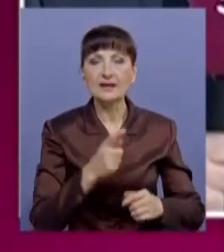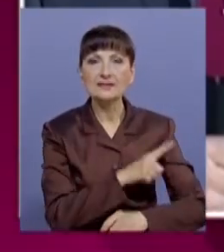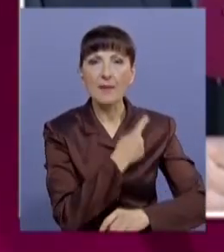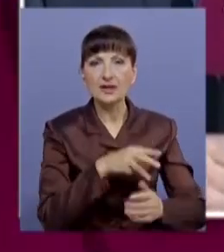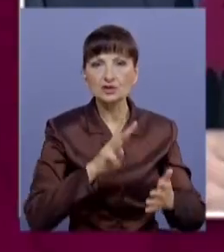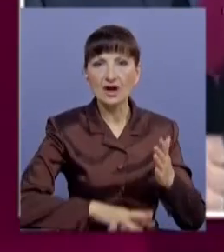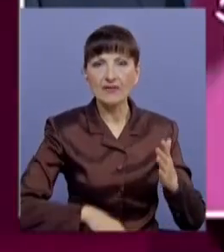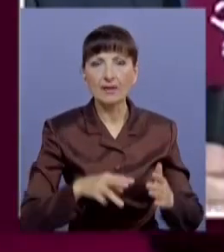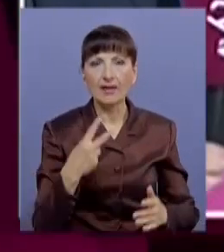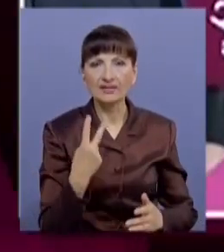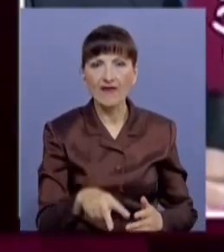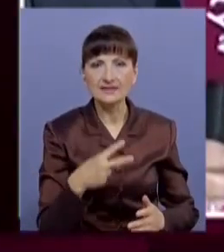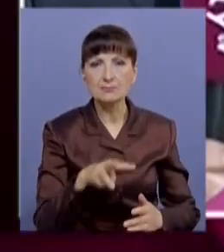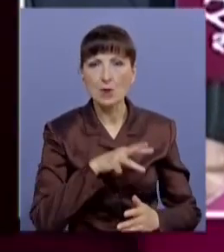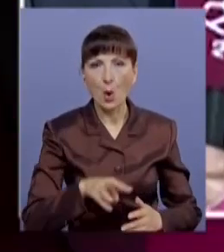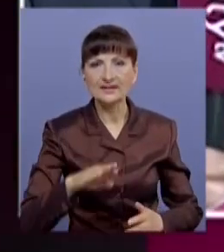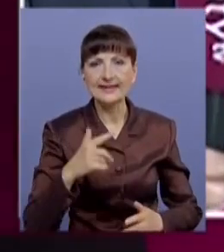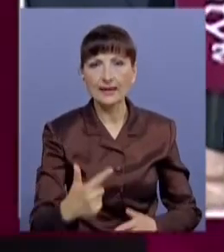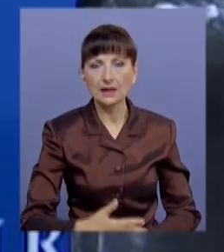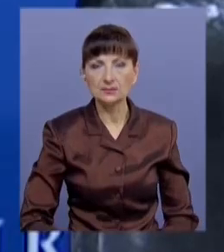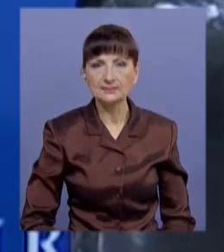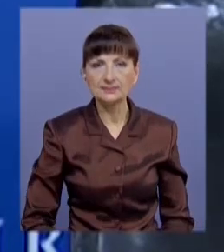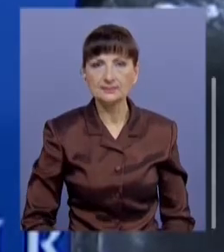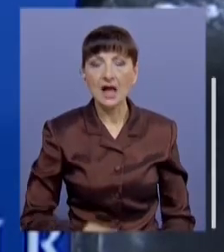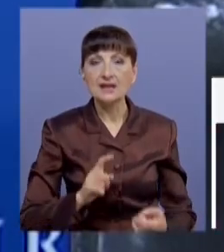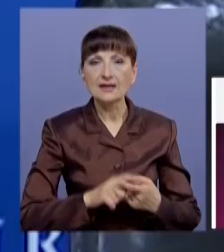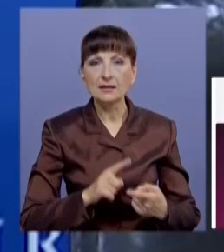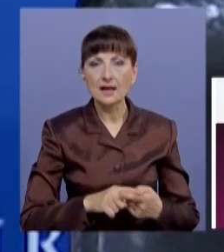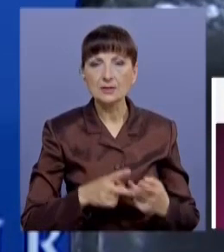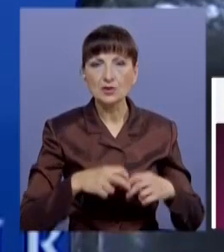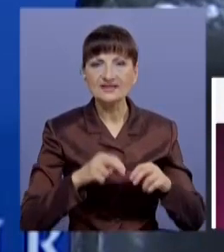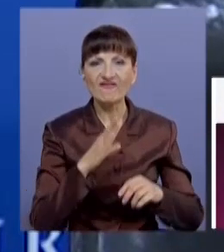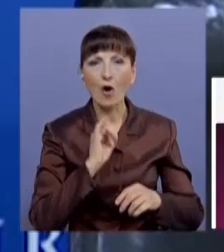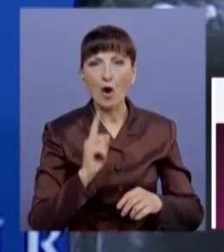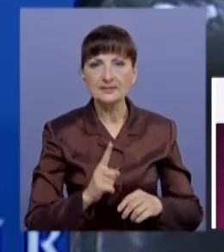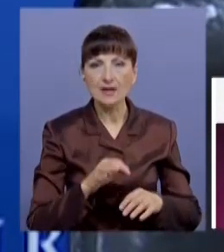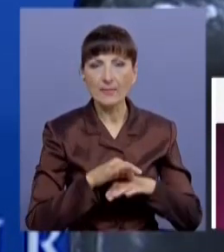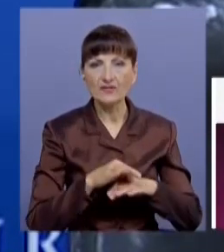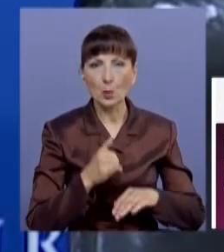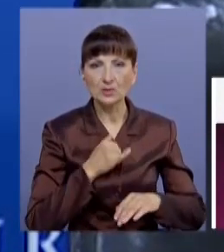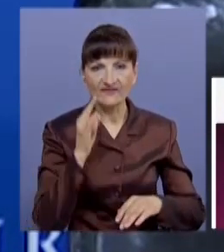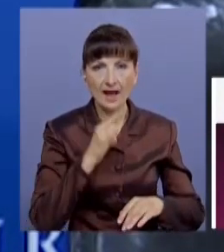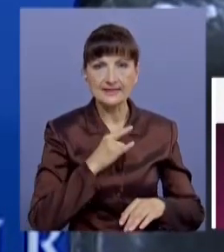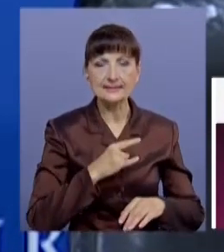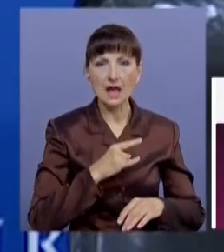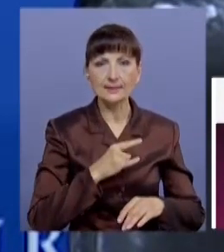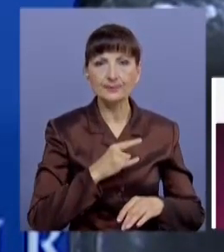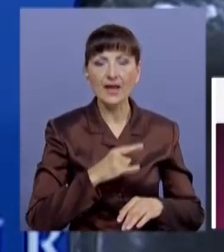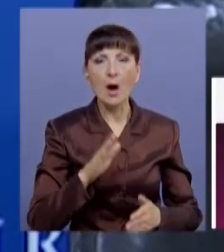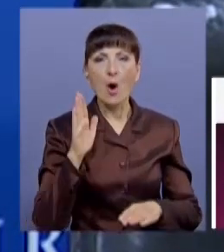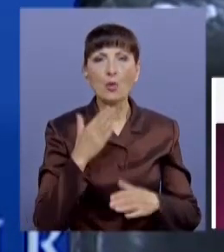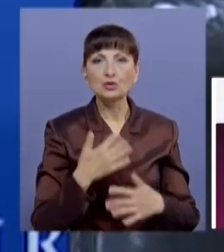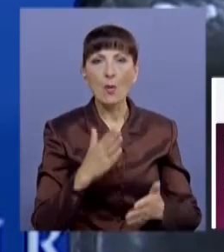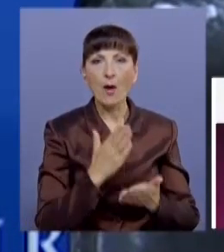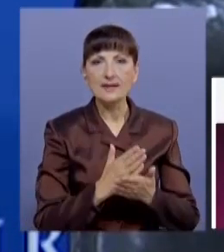оштрафовали аж на 20 миллионов тенге согласно оценке воз проведенной у нас в стране указано